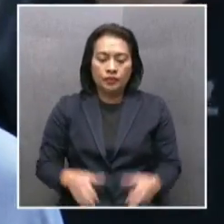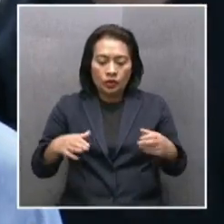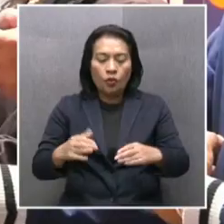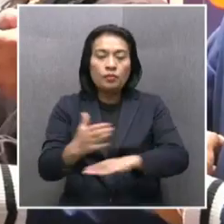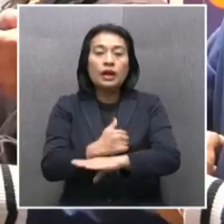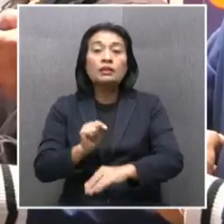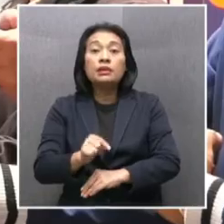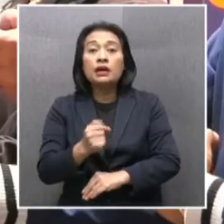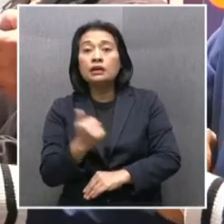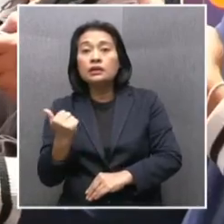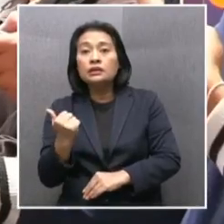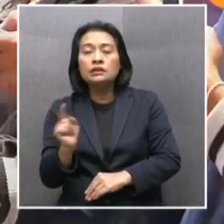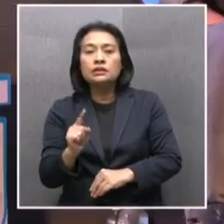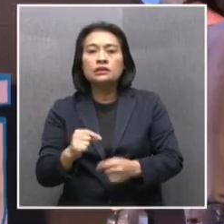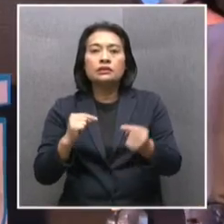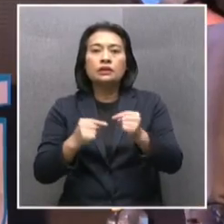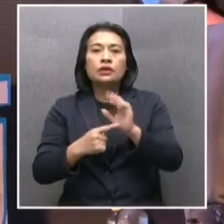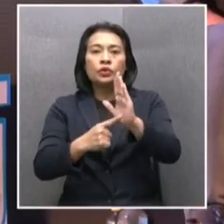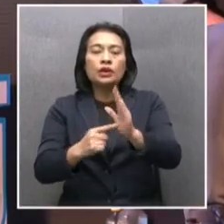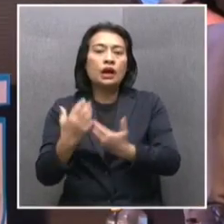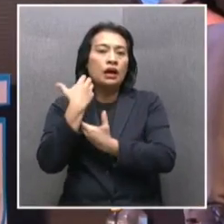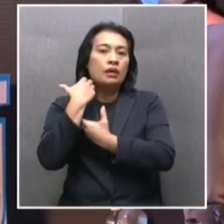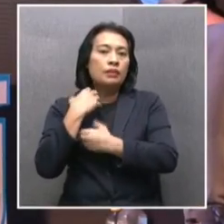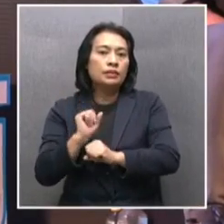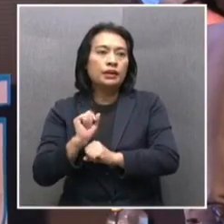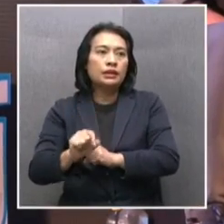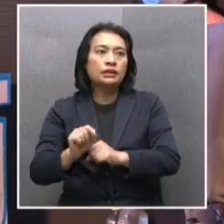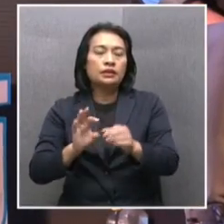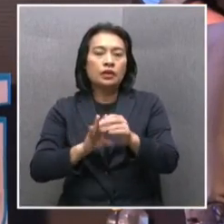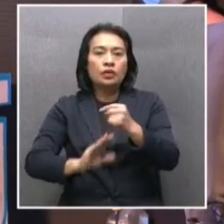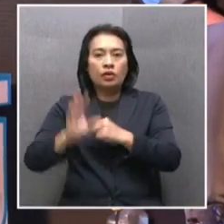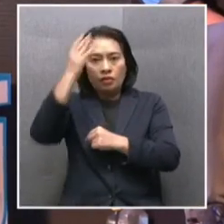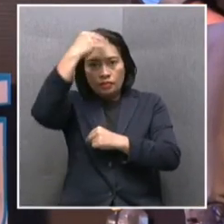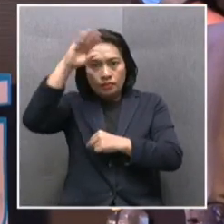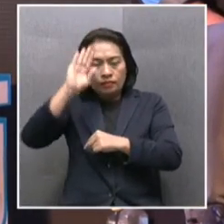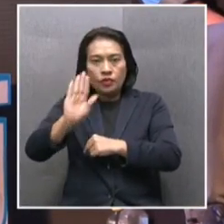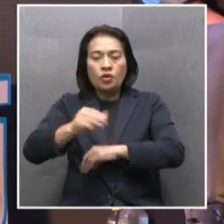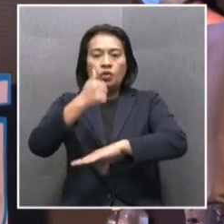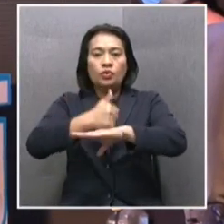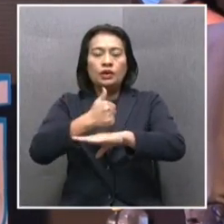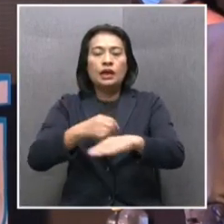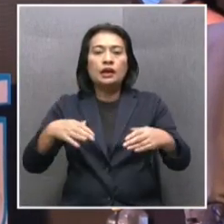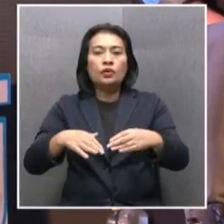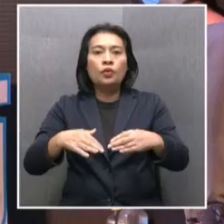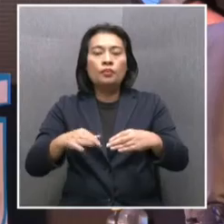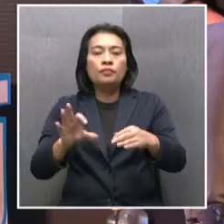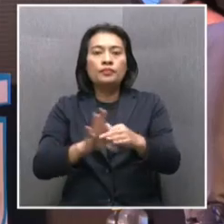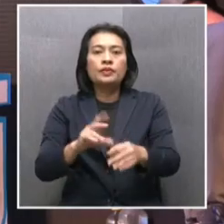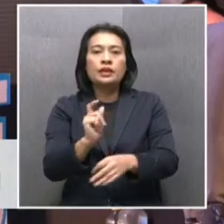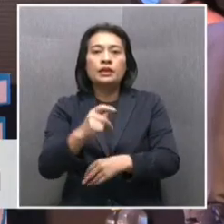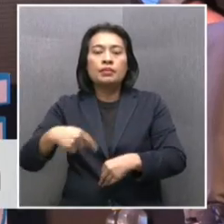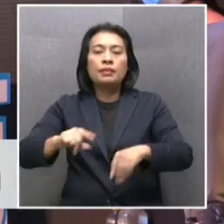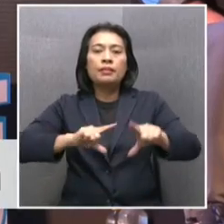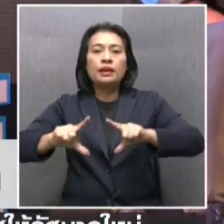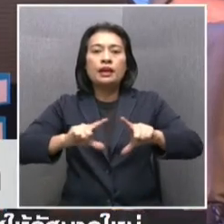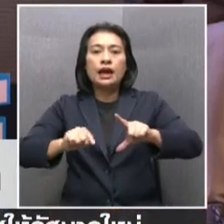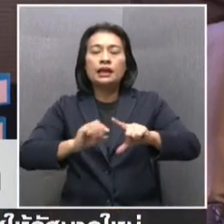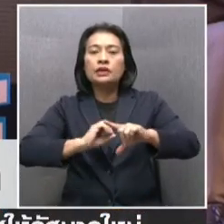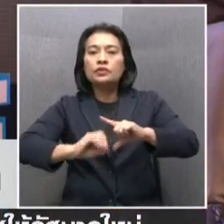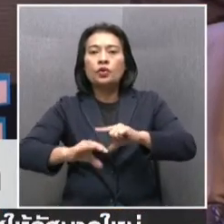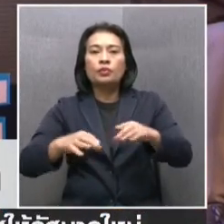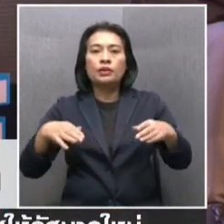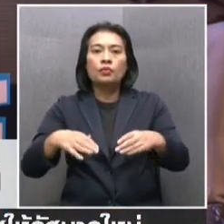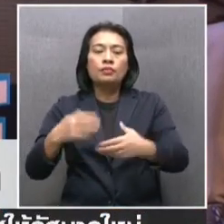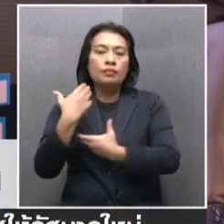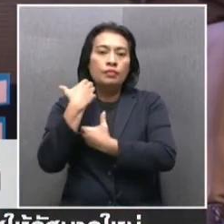ค่ะคุณผู้ชมอย่างเช่นพรรคประชาธิปัตย์อย่างในชวนหลีกภัยอดีตหัวหน้าพรรคก็ส่งข้อความทางแอปพลิเคชัน LINE ไปยังกลุ่มของพรรคประชา